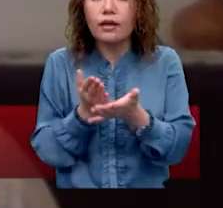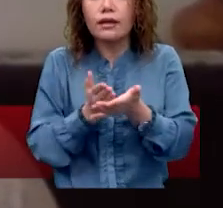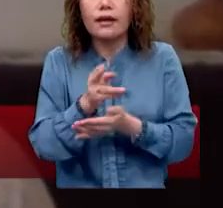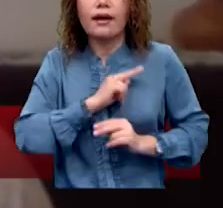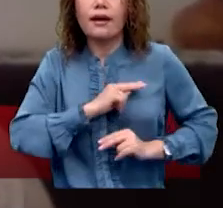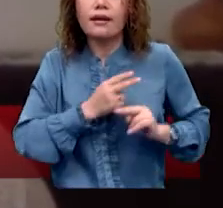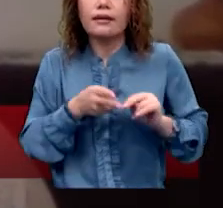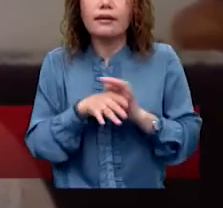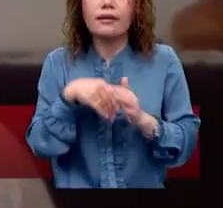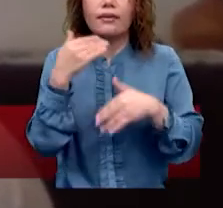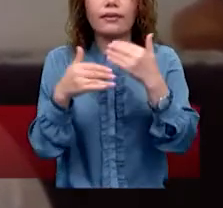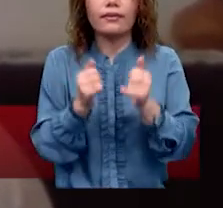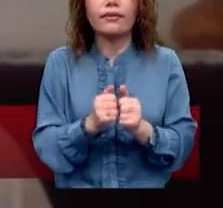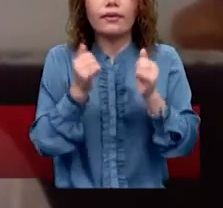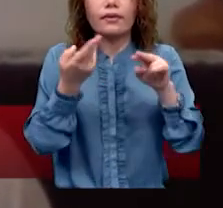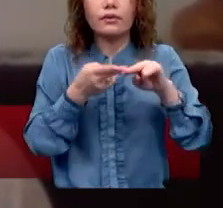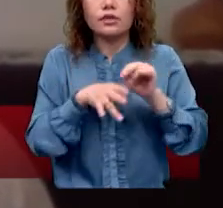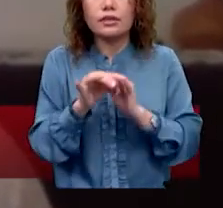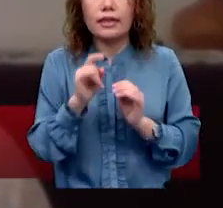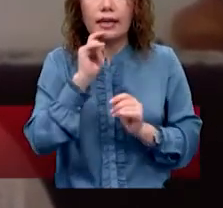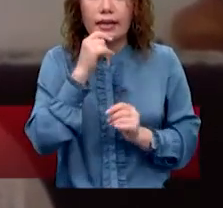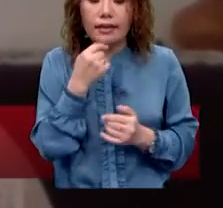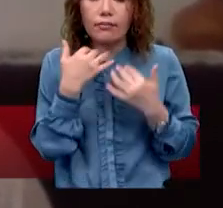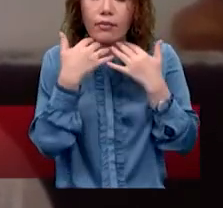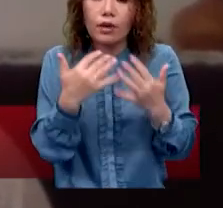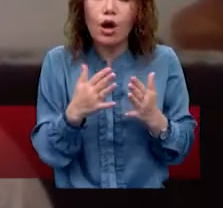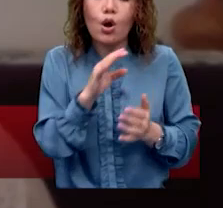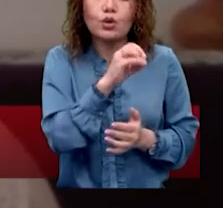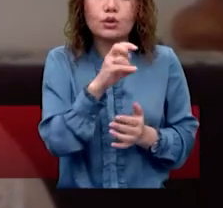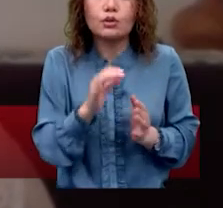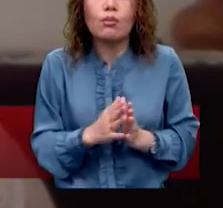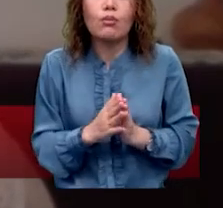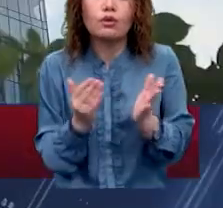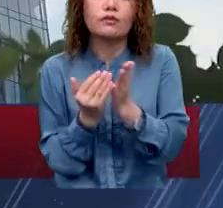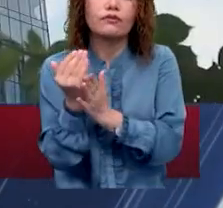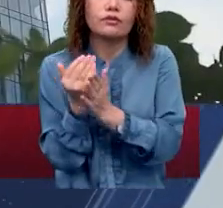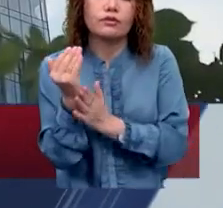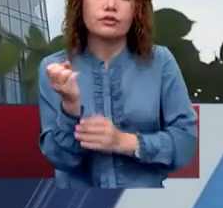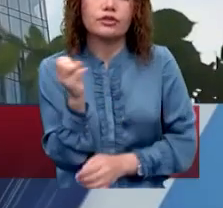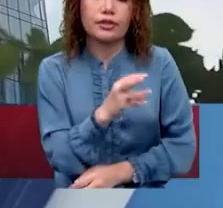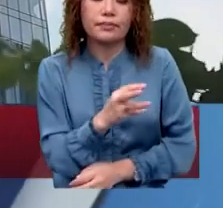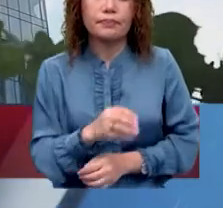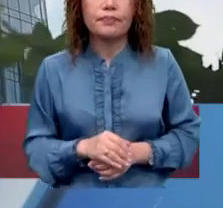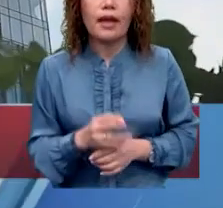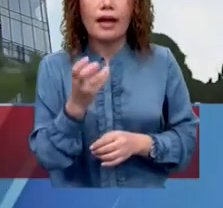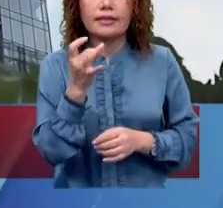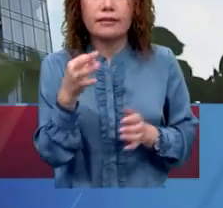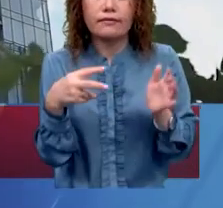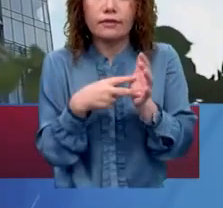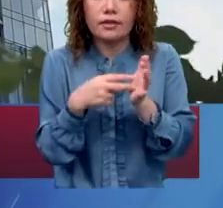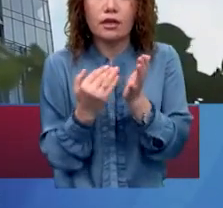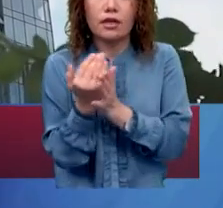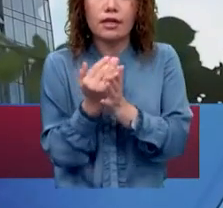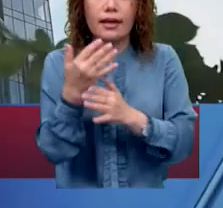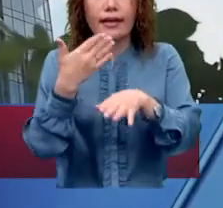ұсынысында арттыру керек. Қазір экономикадағы сұраныс ұсыныстан әлдеқайда жоғары. Негізгі ставканың өсуі кредиттер